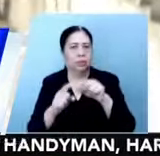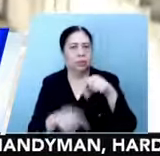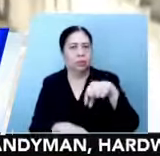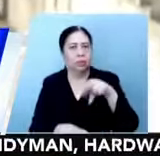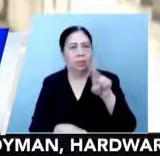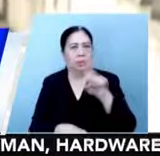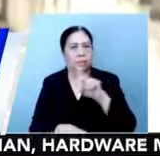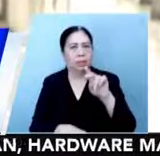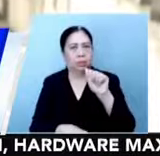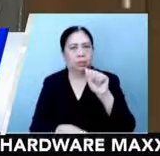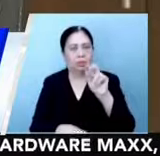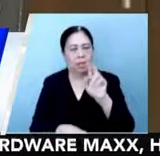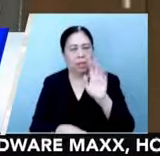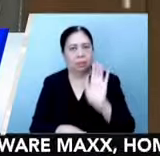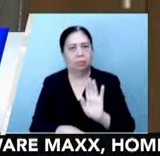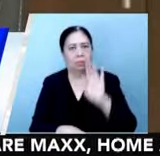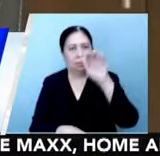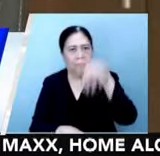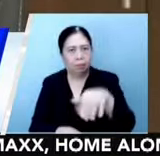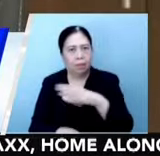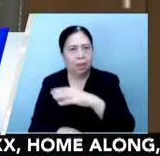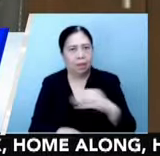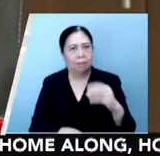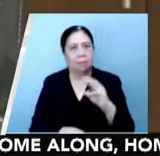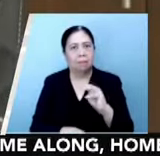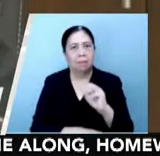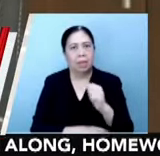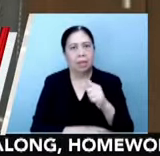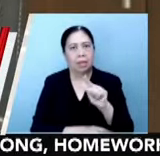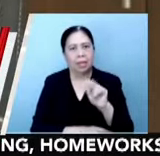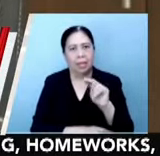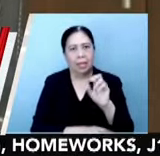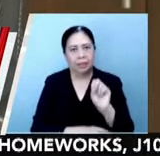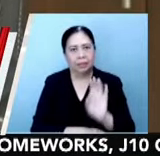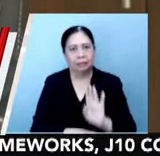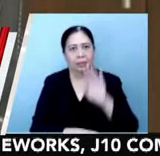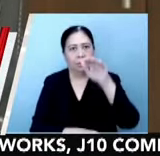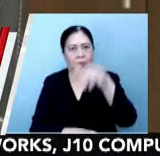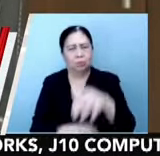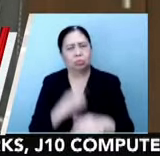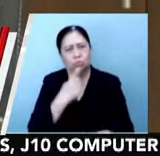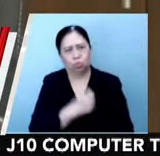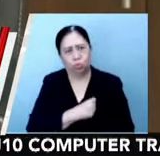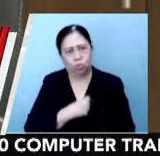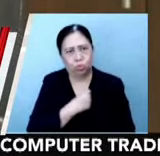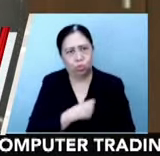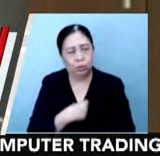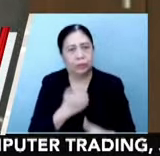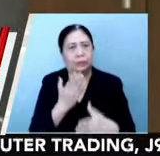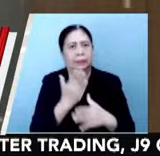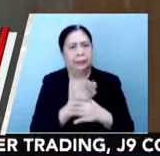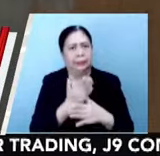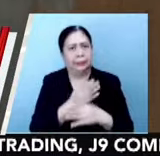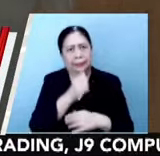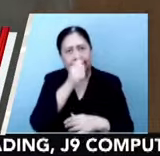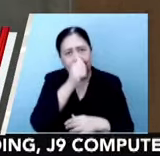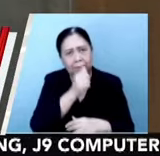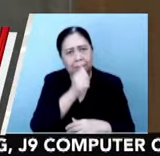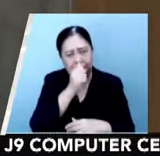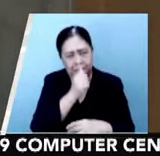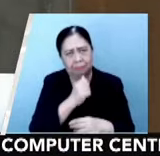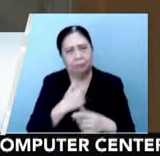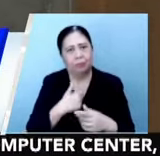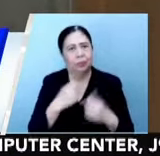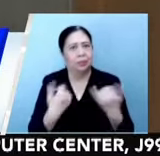at Magallanes Flyover. Humihingi po kami ng paumanhin sa mga abala na inyong mararanasan. Sa panahon